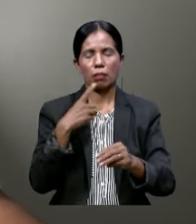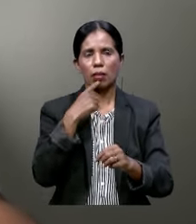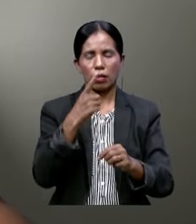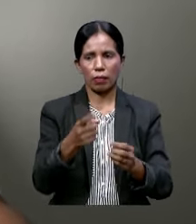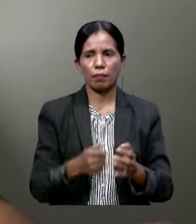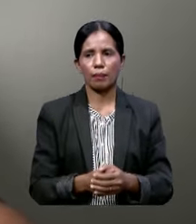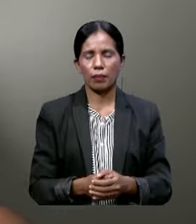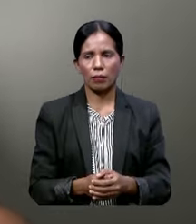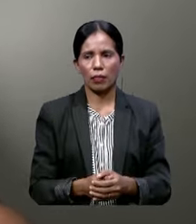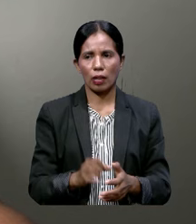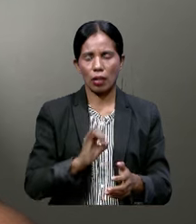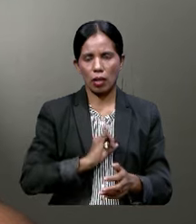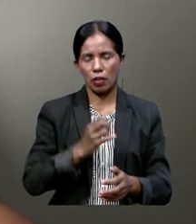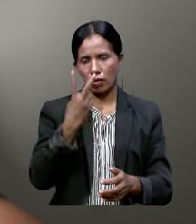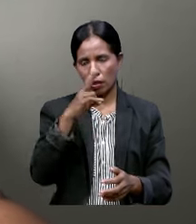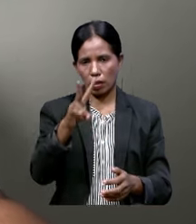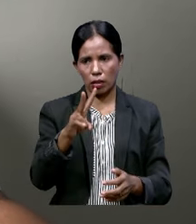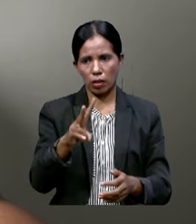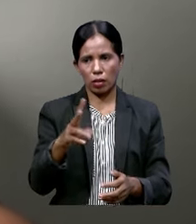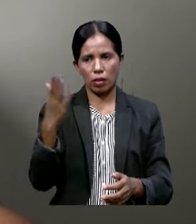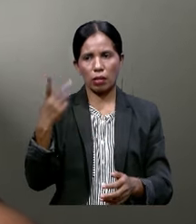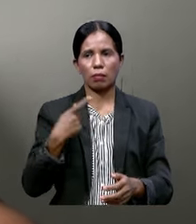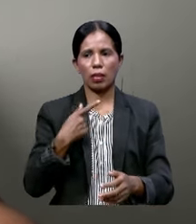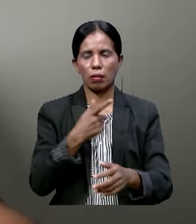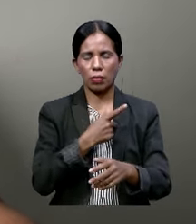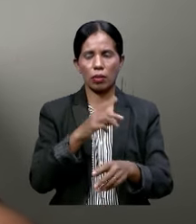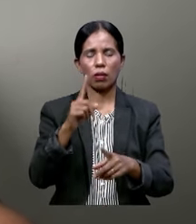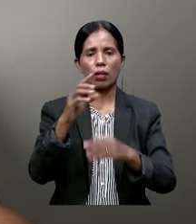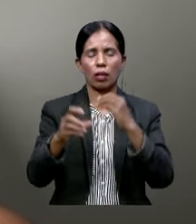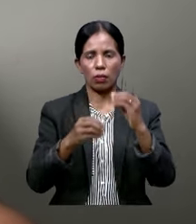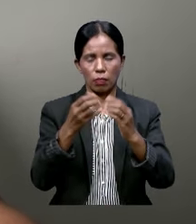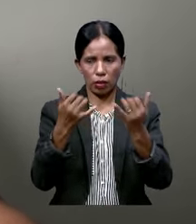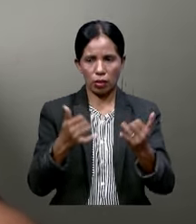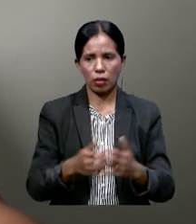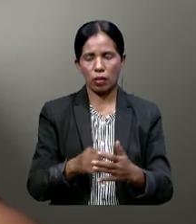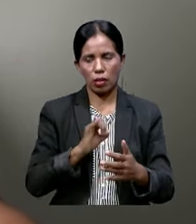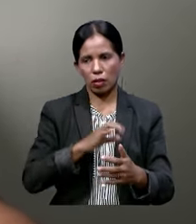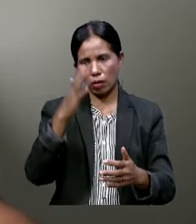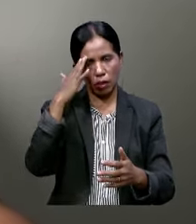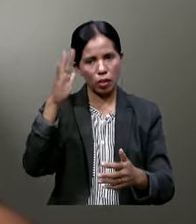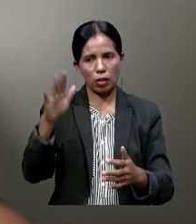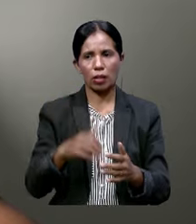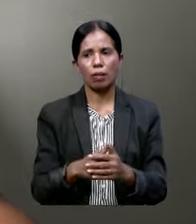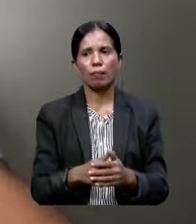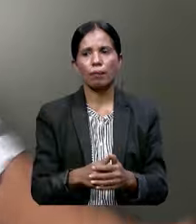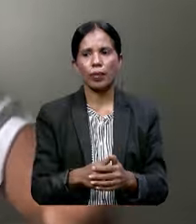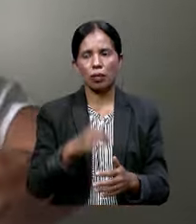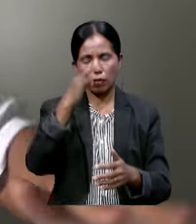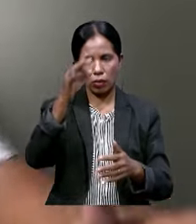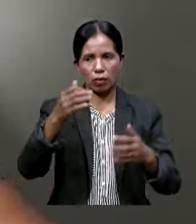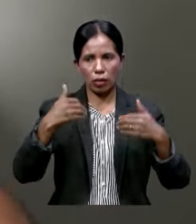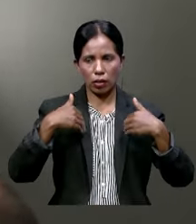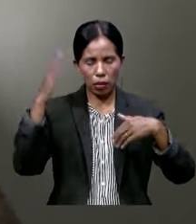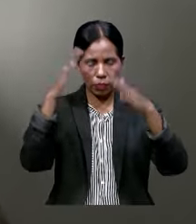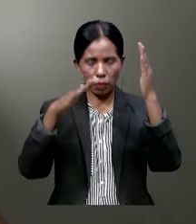kan biasa ya pak awari ya, ya parlamen itu mau serah kestion buat ide ini, haul hati ini, sini maka am baru mau problema buat